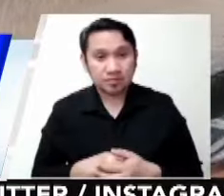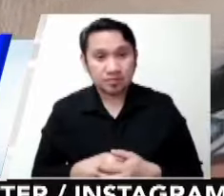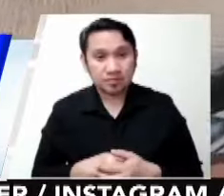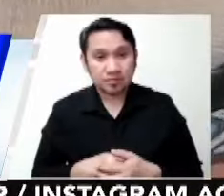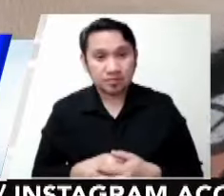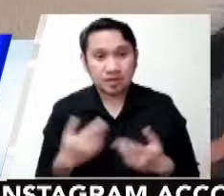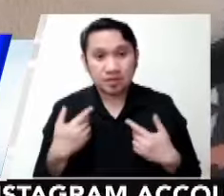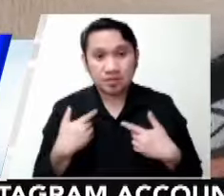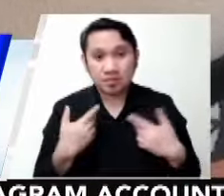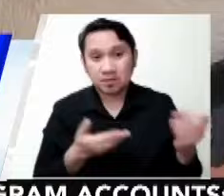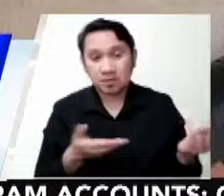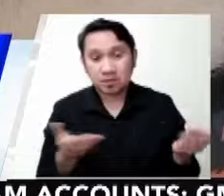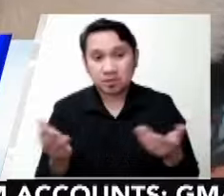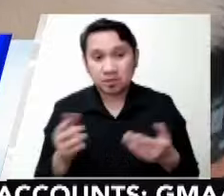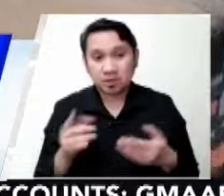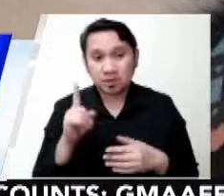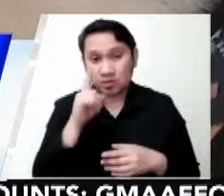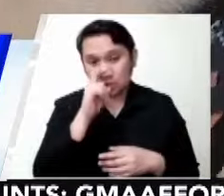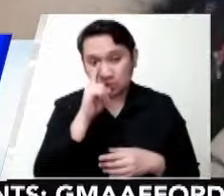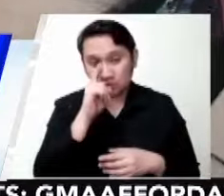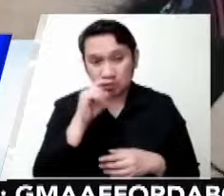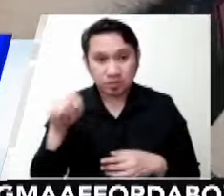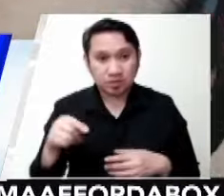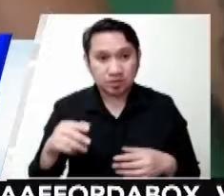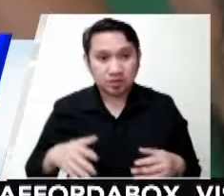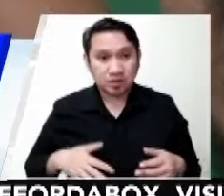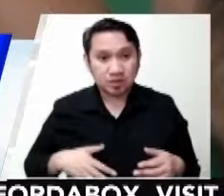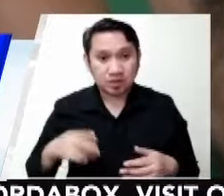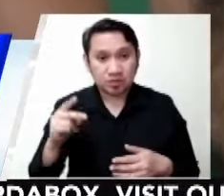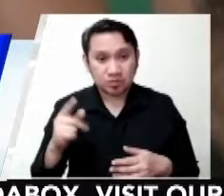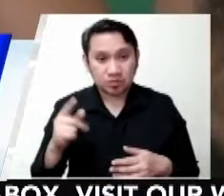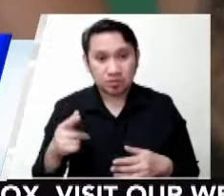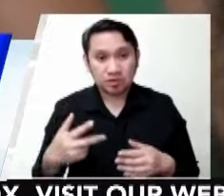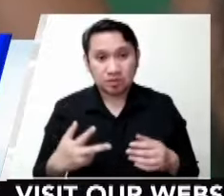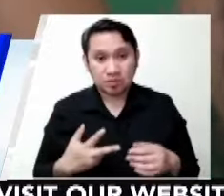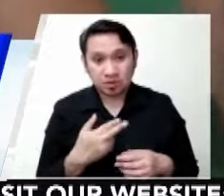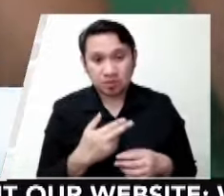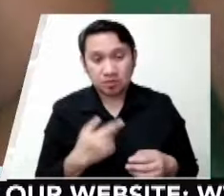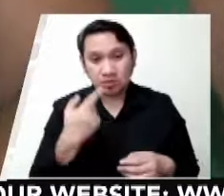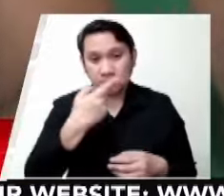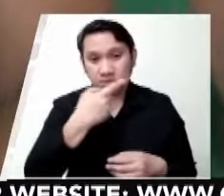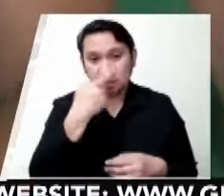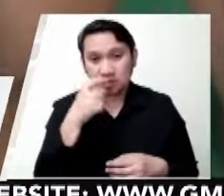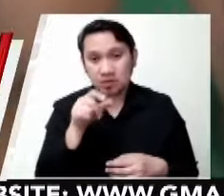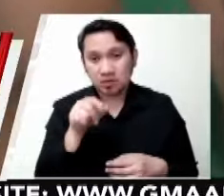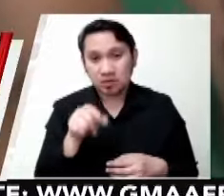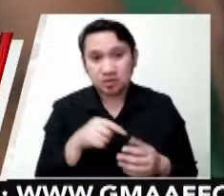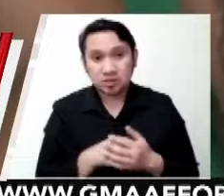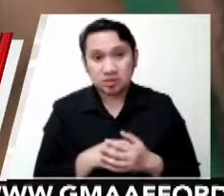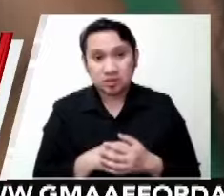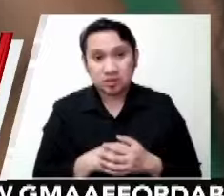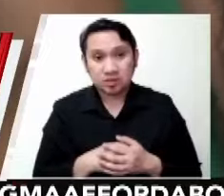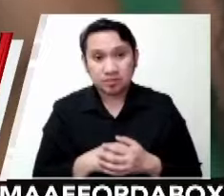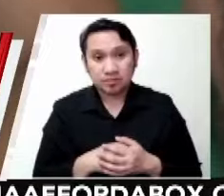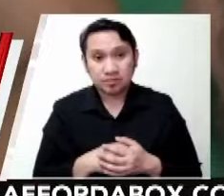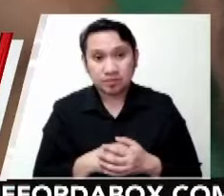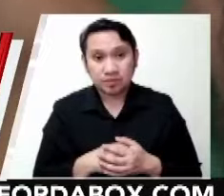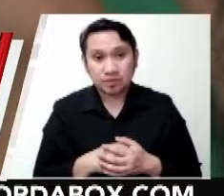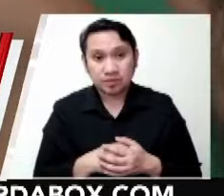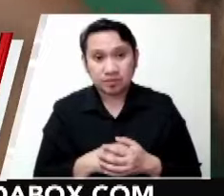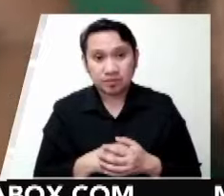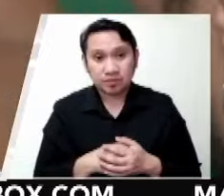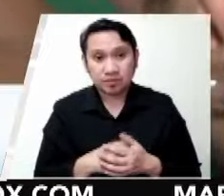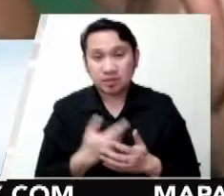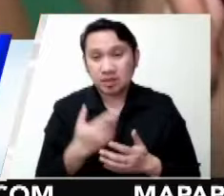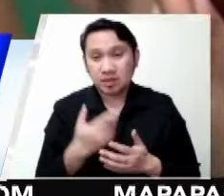kanilang 1-year-old Aspen na si Atlas para ipakapon. Kasi pag in-hit po siya, naghanap po siya ng babae